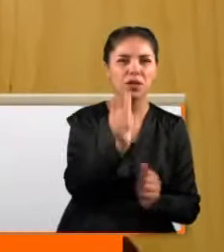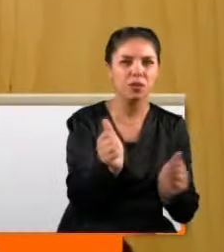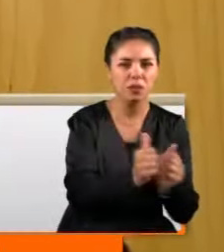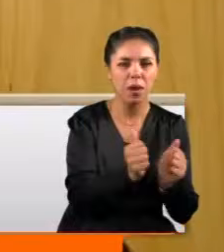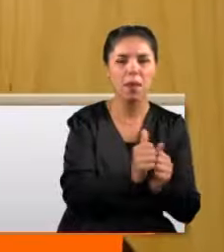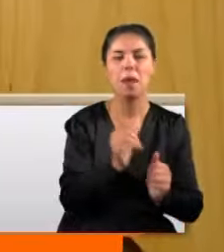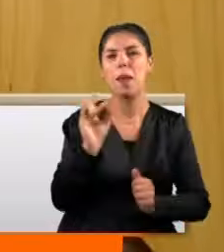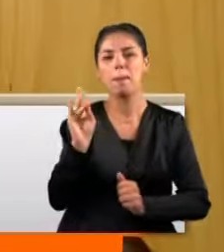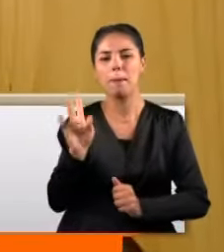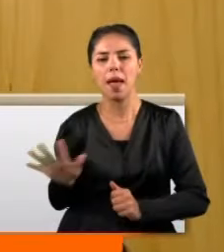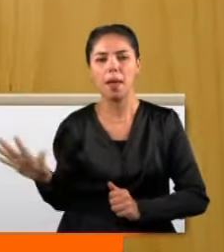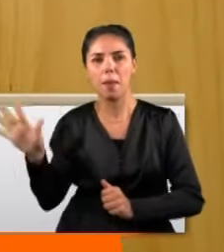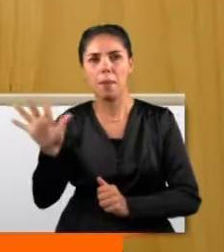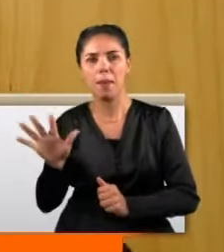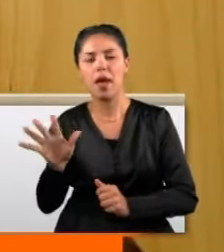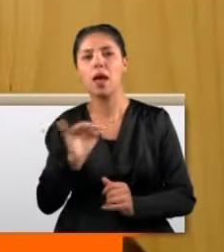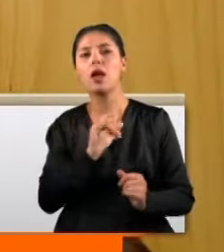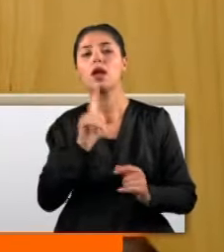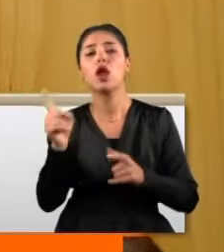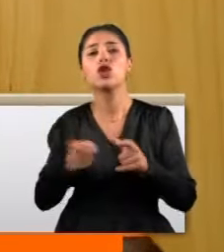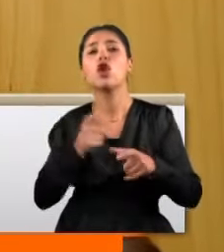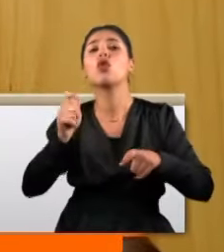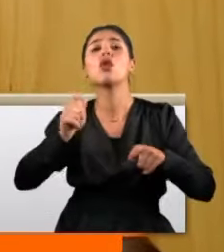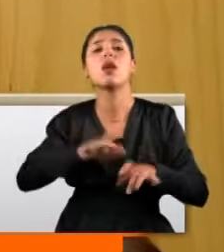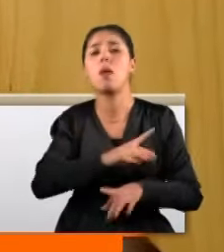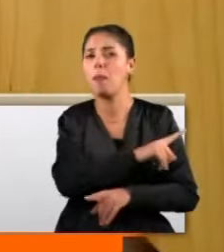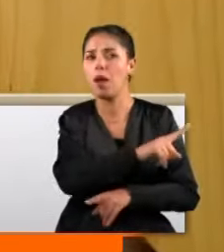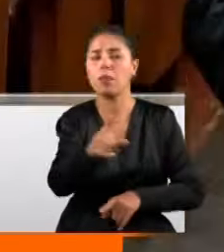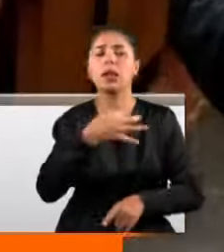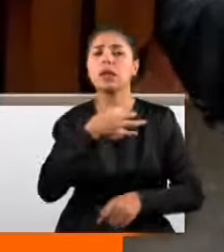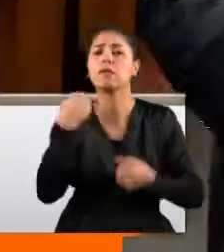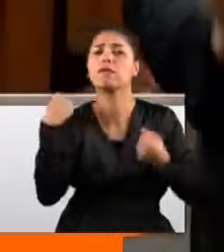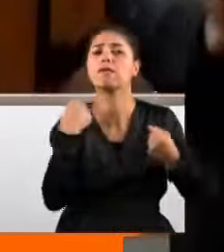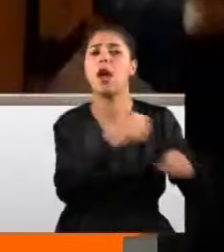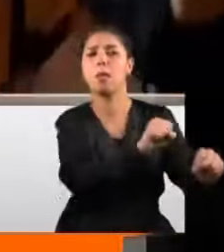Hareket Partisi'ni sorgulayamazsınız. Sorgulatmayız.